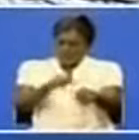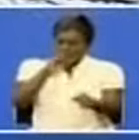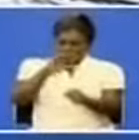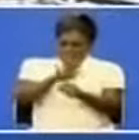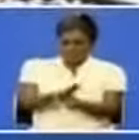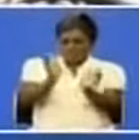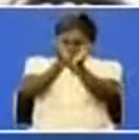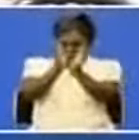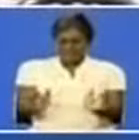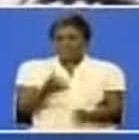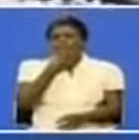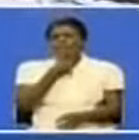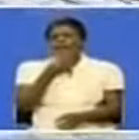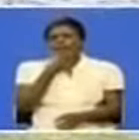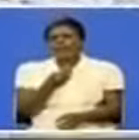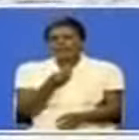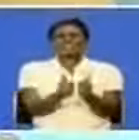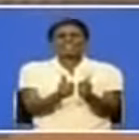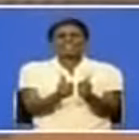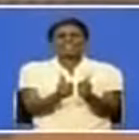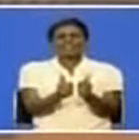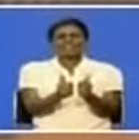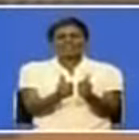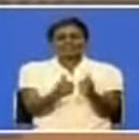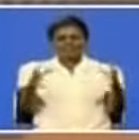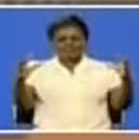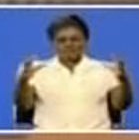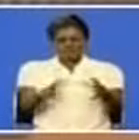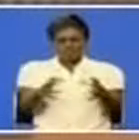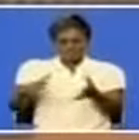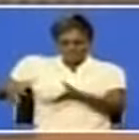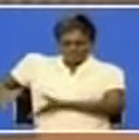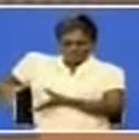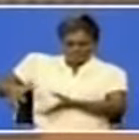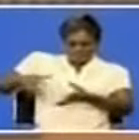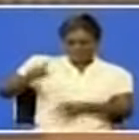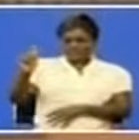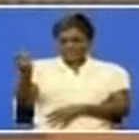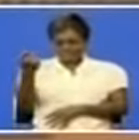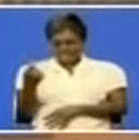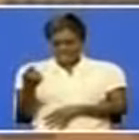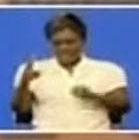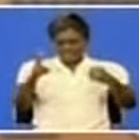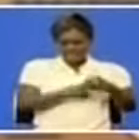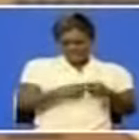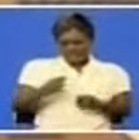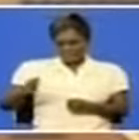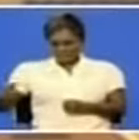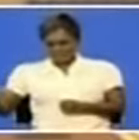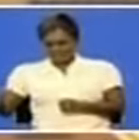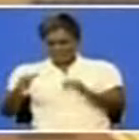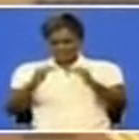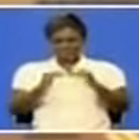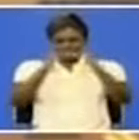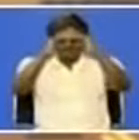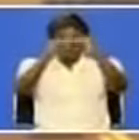kuchukua hatua dhidi ya jamaa huyo. Agnes Penda Kiti. Timu ya raga ya Kenya ya wachezaji saba ilijikatia